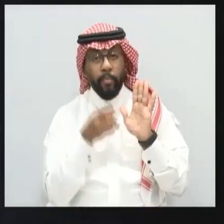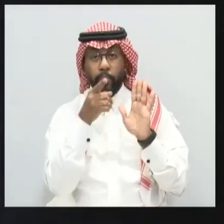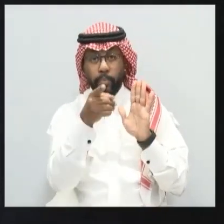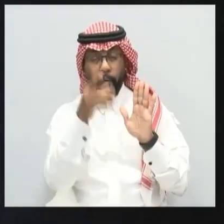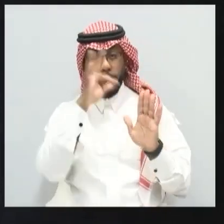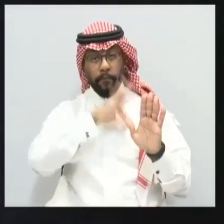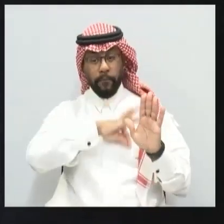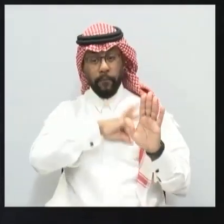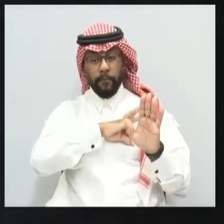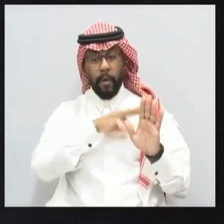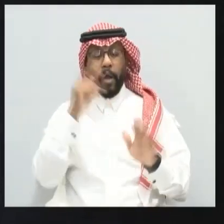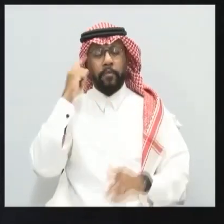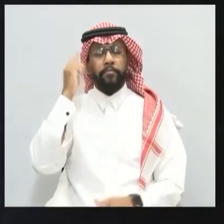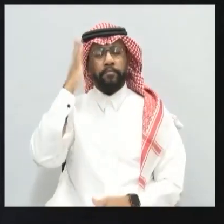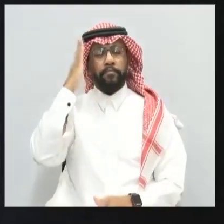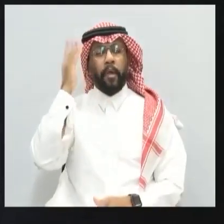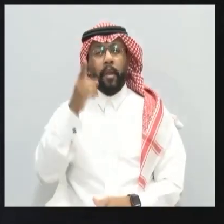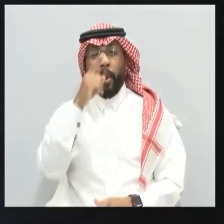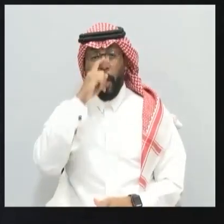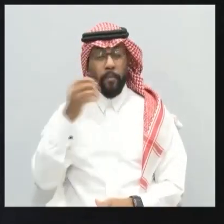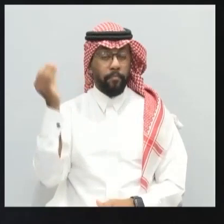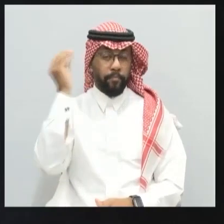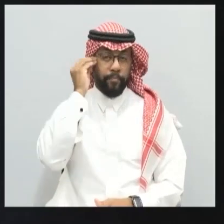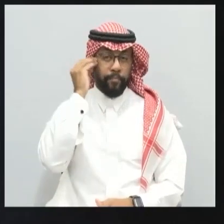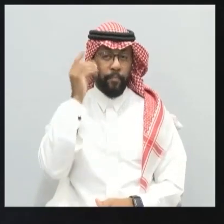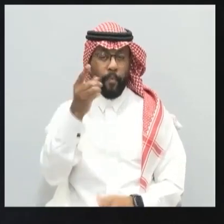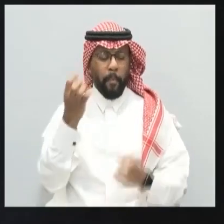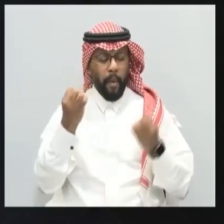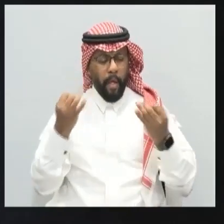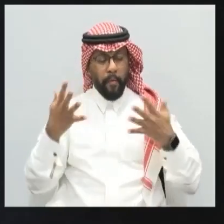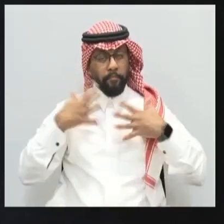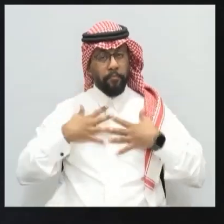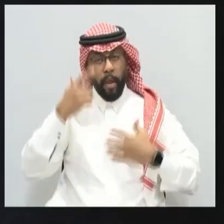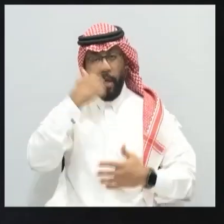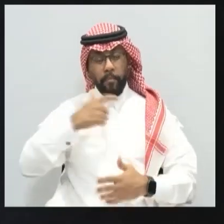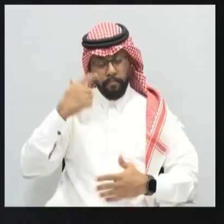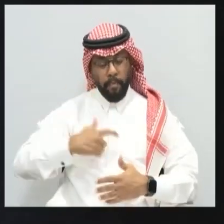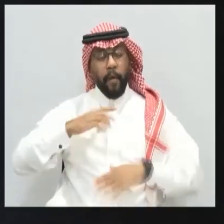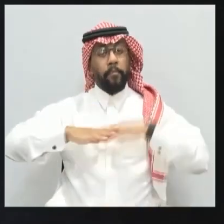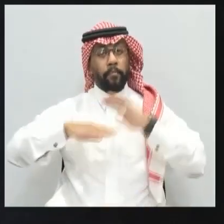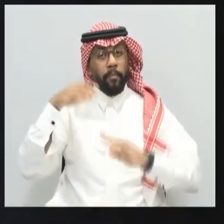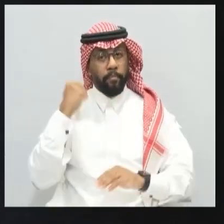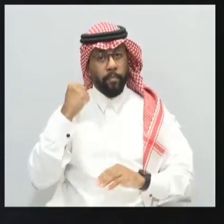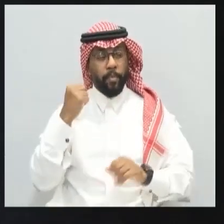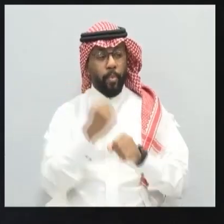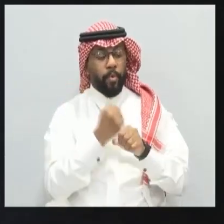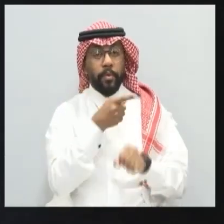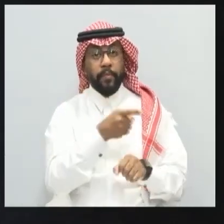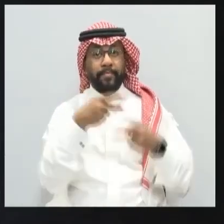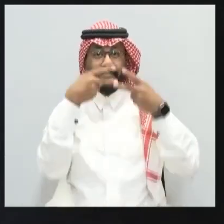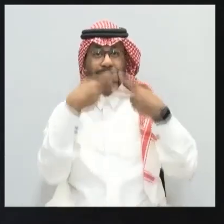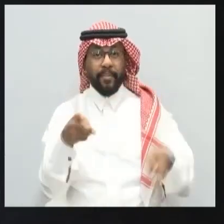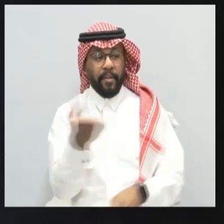متطلبات او سمات مهم جدا ان تكون متوافره لديك حتى تحصل على هذه الوظيفه وبالتالي يتم